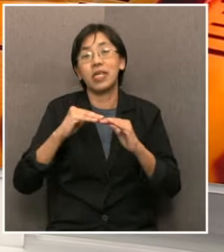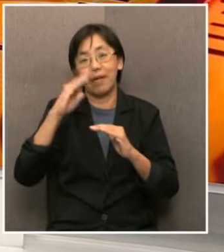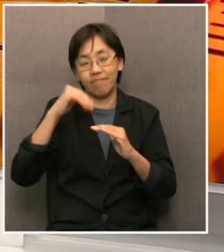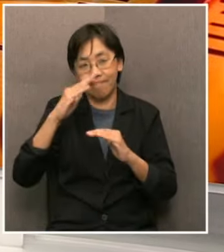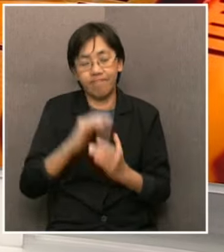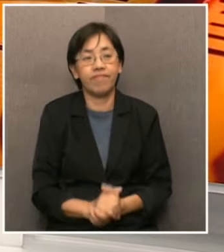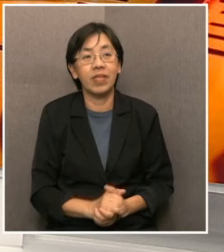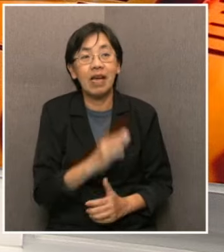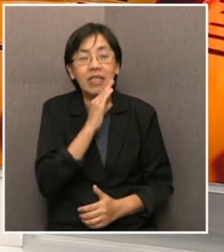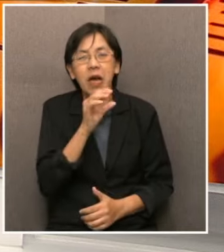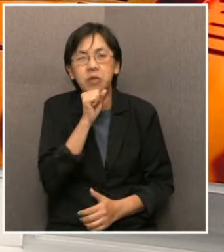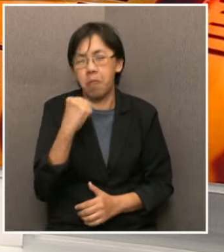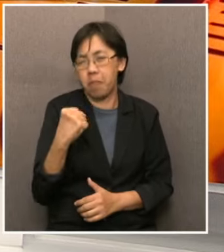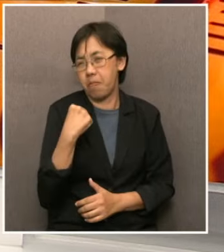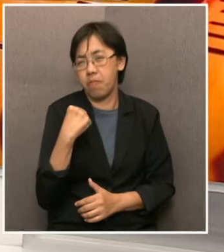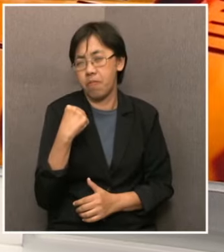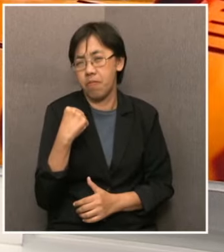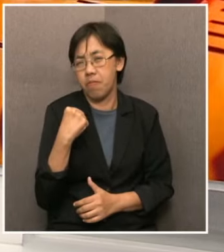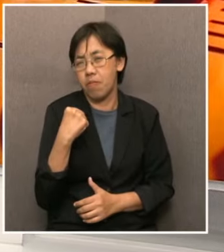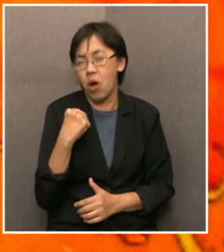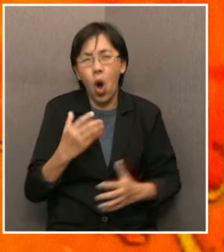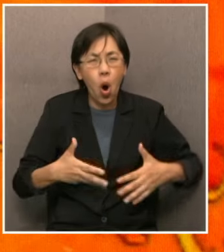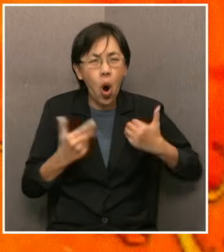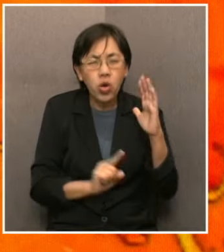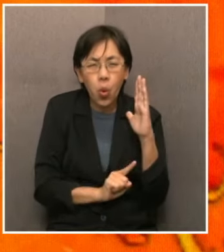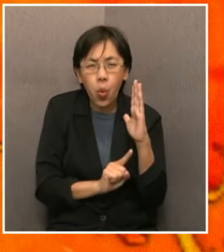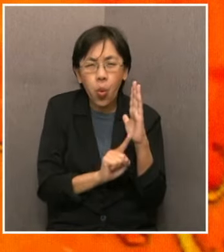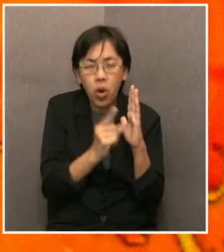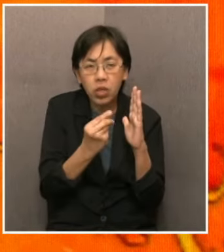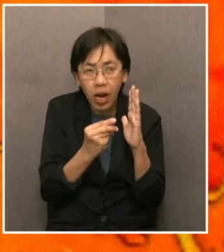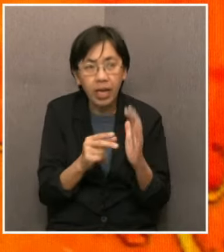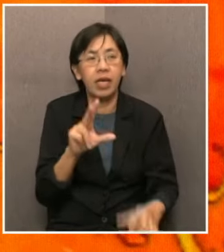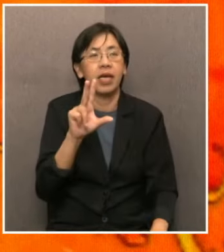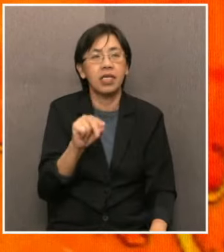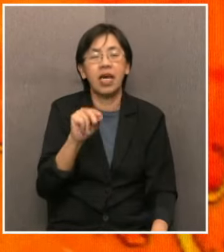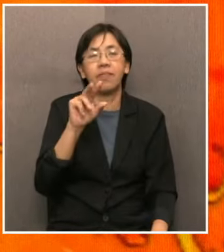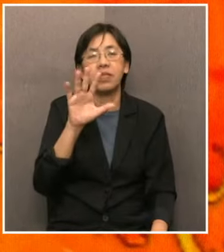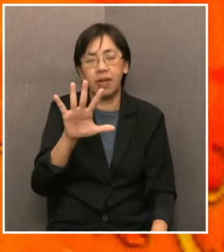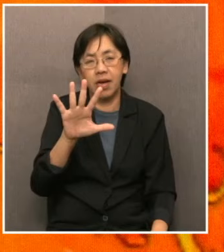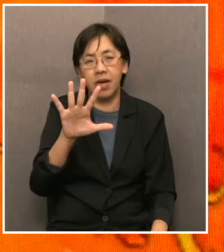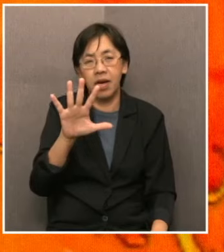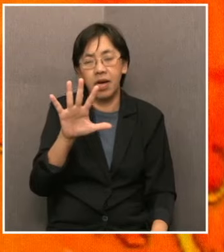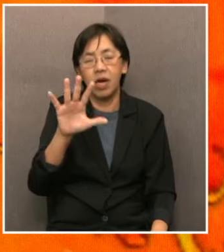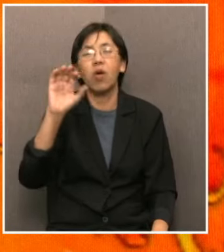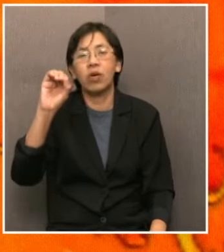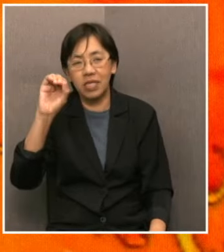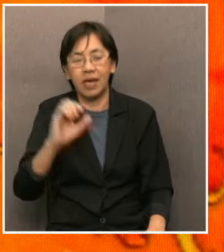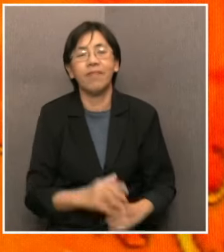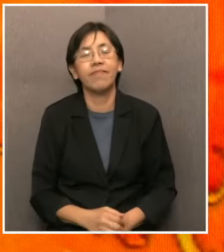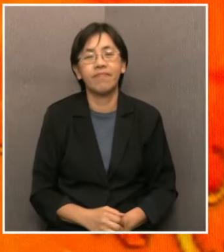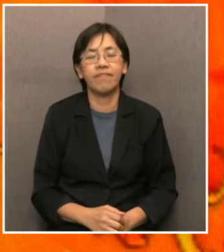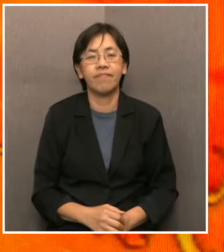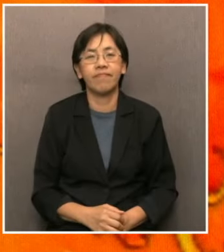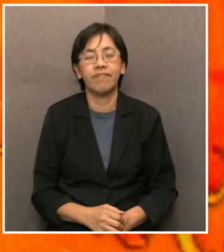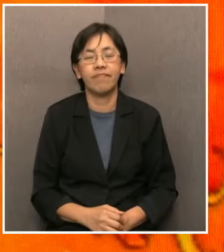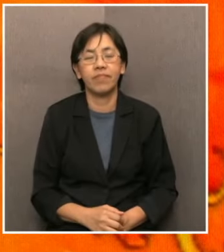แล้ถาเป็นส้มที่เข้มขมาอีกนั่ก็แลว่าอุนหภูมินั้นสูงกว่า 35 องศาเซเซีสเมื่อวันนี้